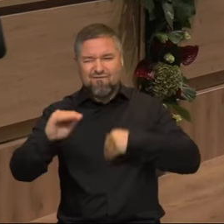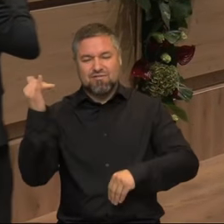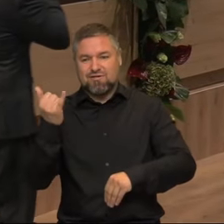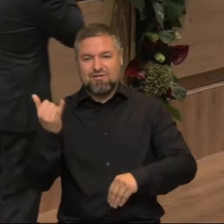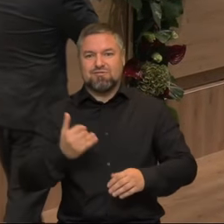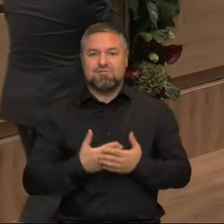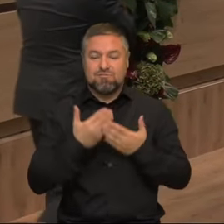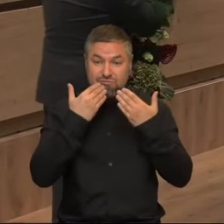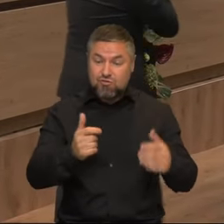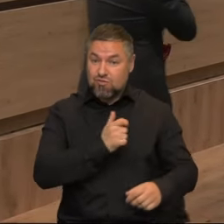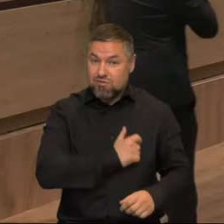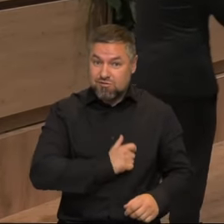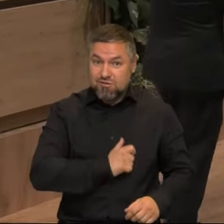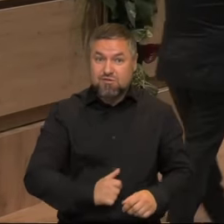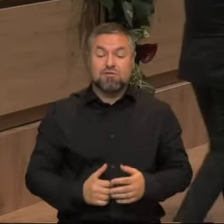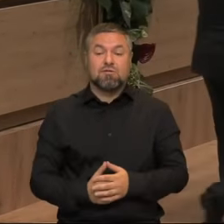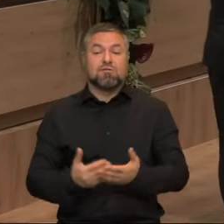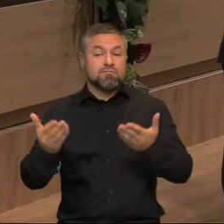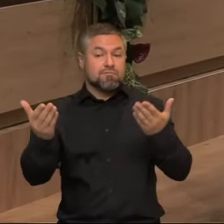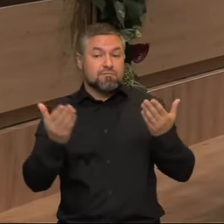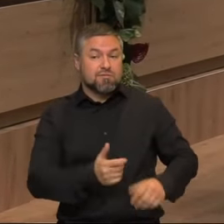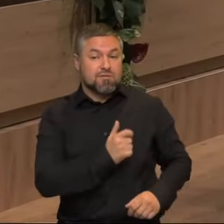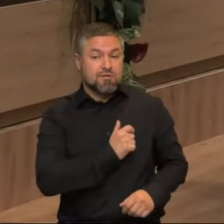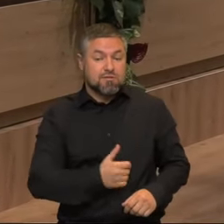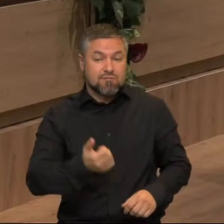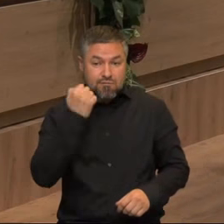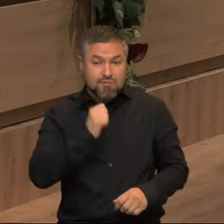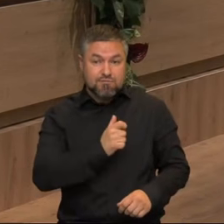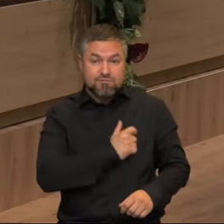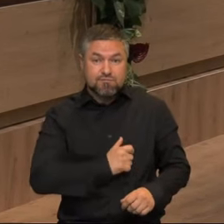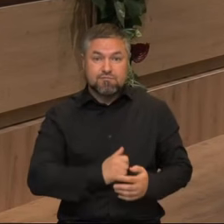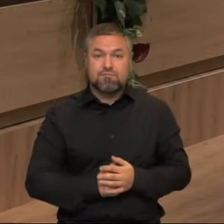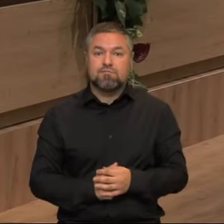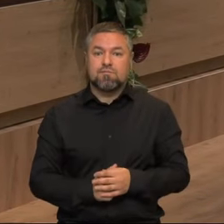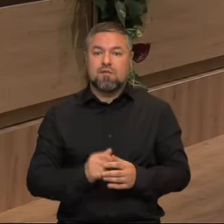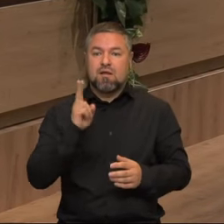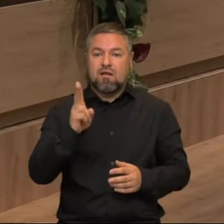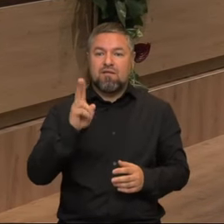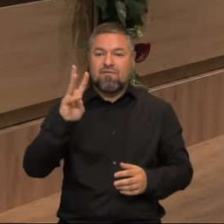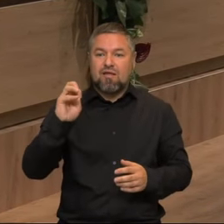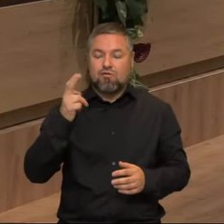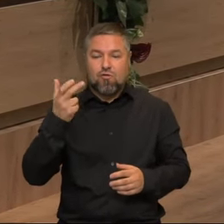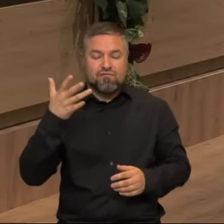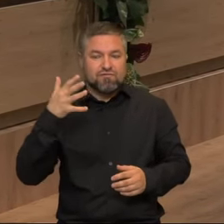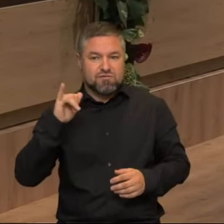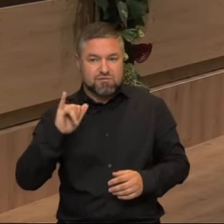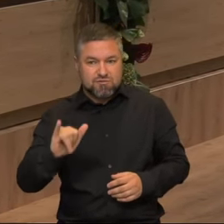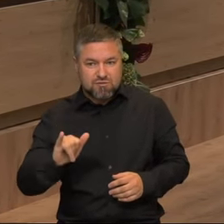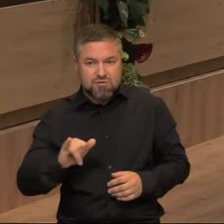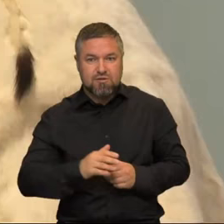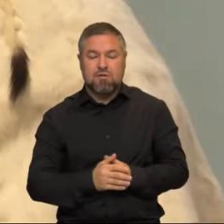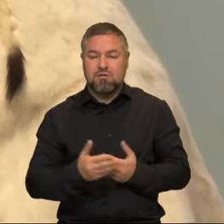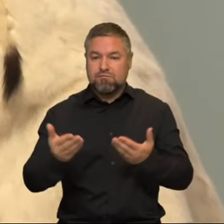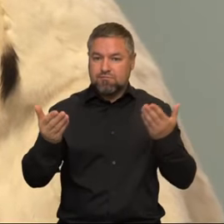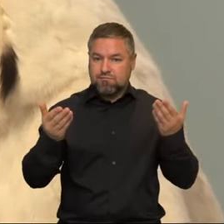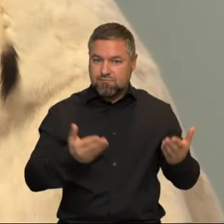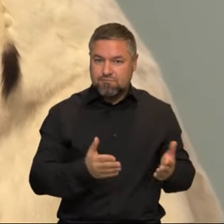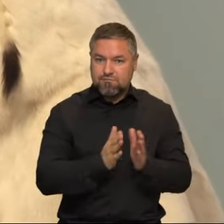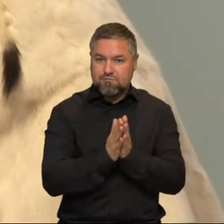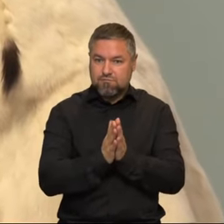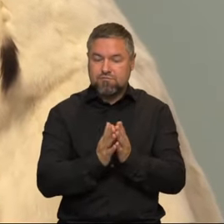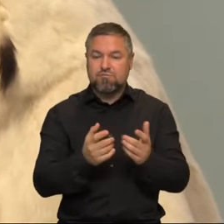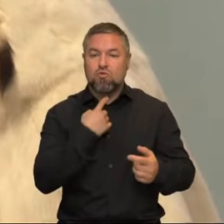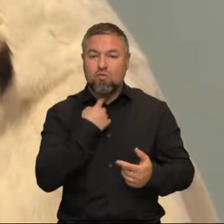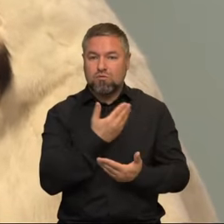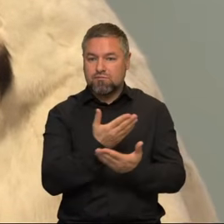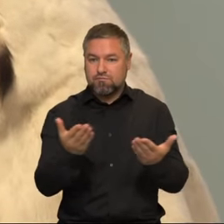serdecznie dziękuję. Zapraszam bardzo serdecznie pana senatora Krzysztofa Kwiatkowskiego, który bardzo prosił o oddanie mu na